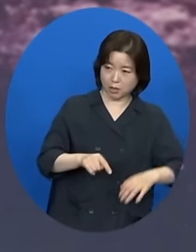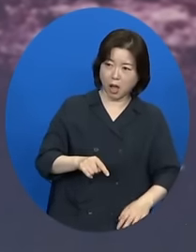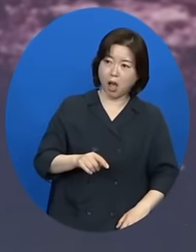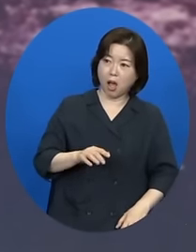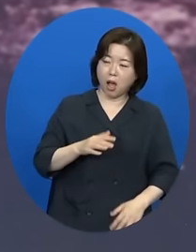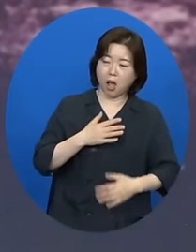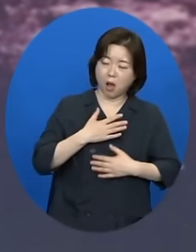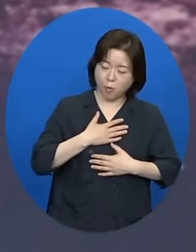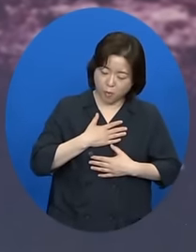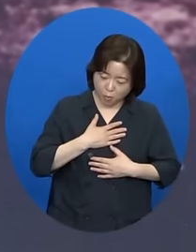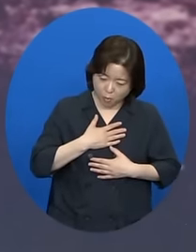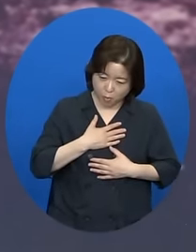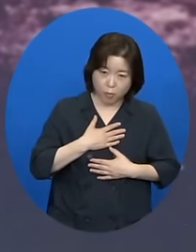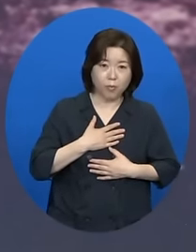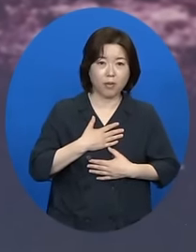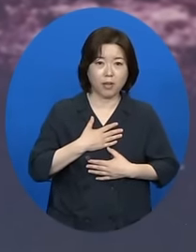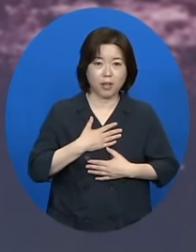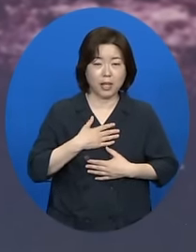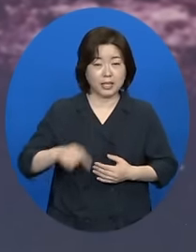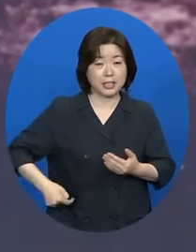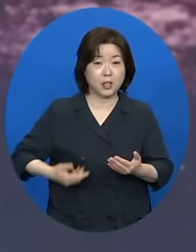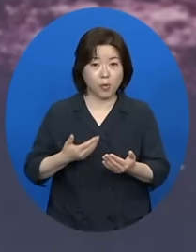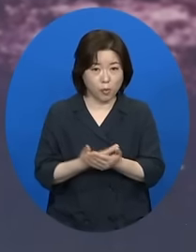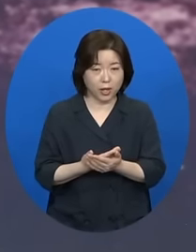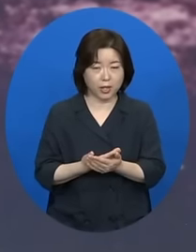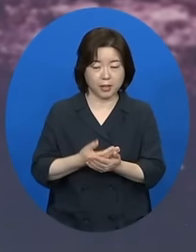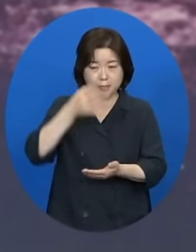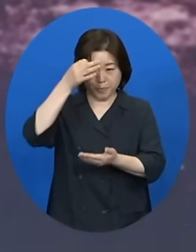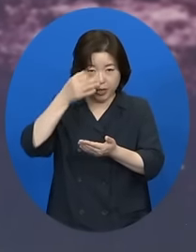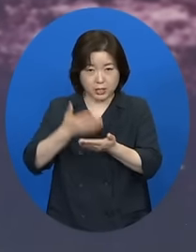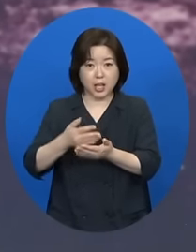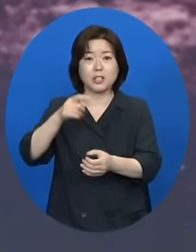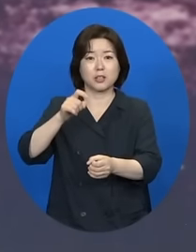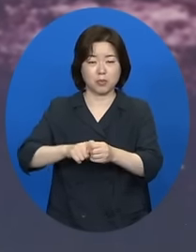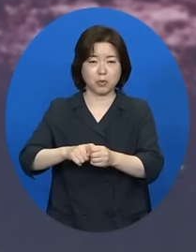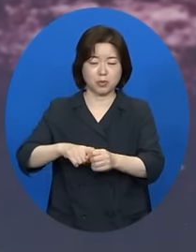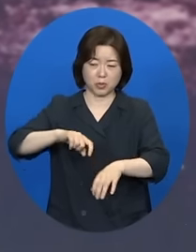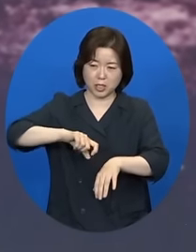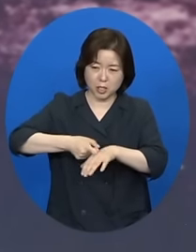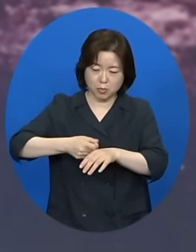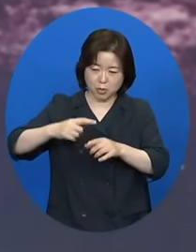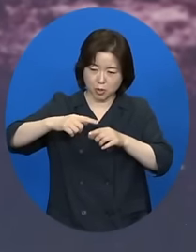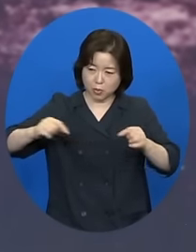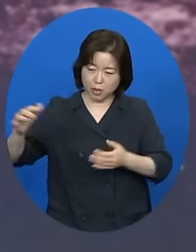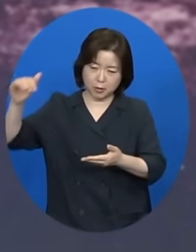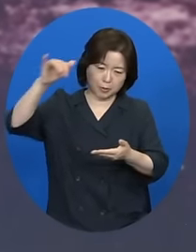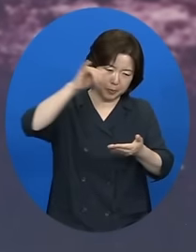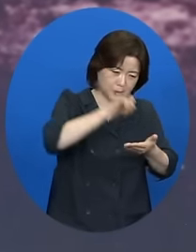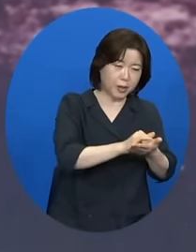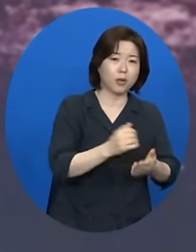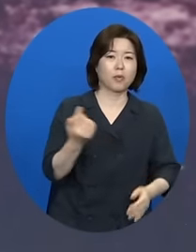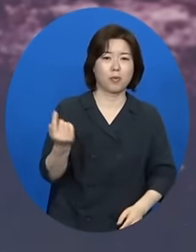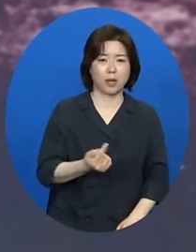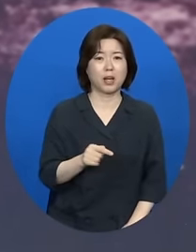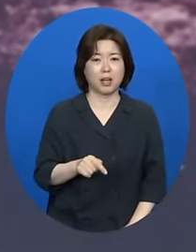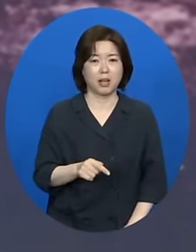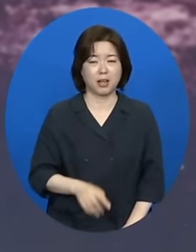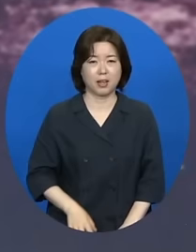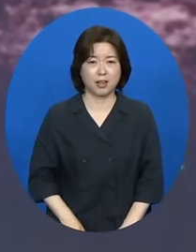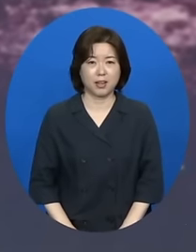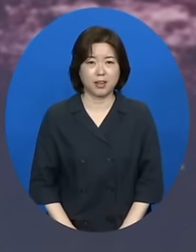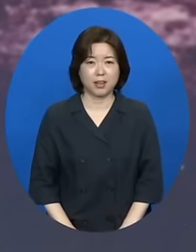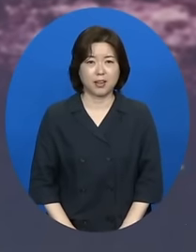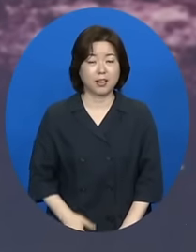숙연해졌습니다. 그는 이 회개와 사죄를 위해 일부러 여기까지 비행기를 타고 오신 거예요.